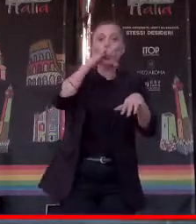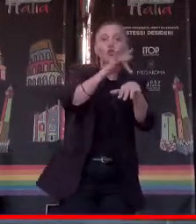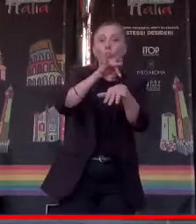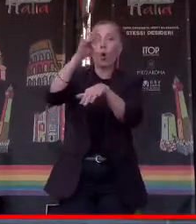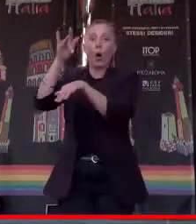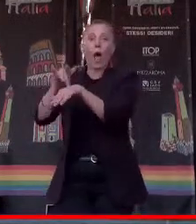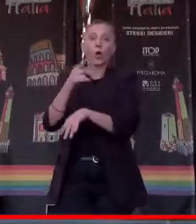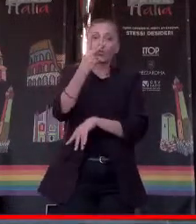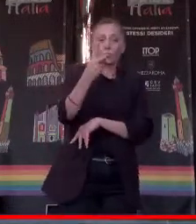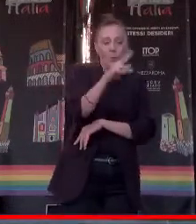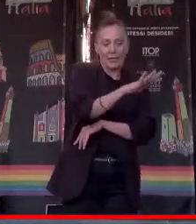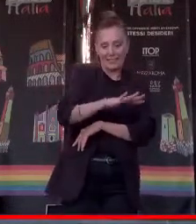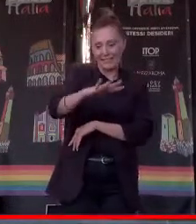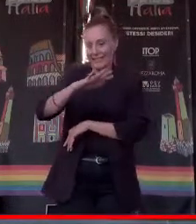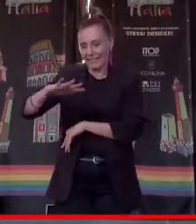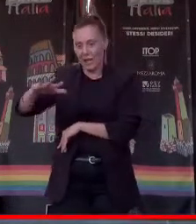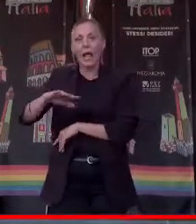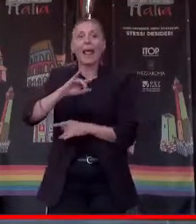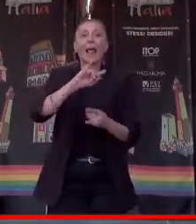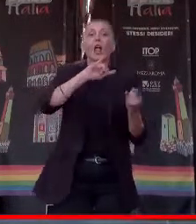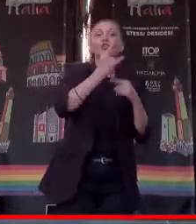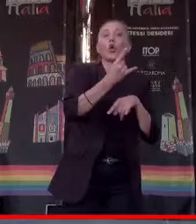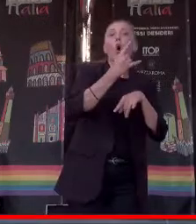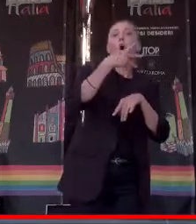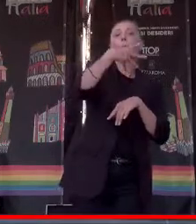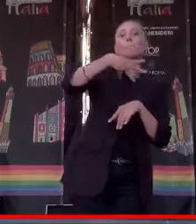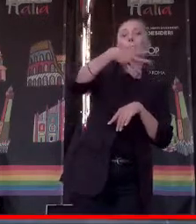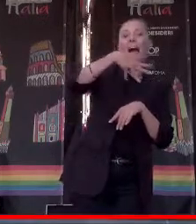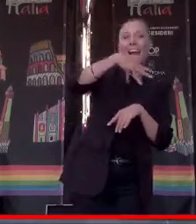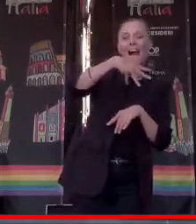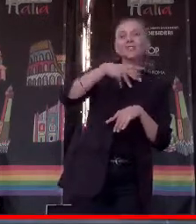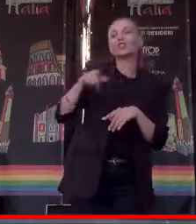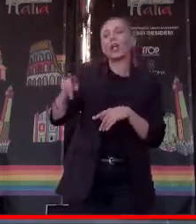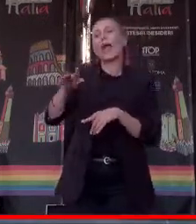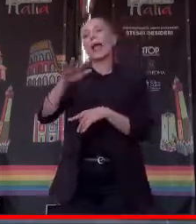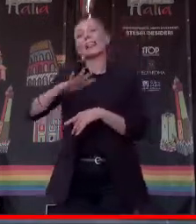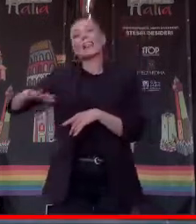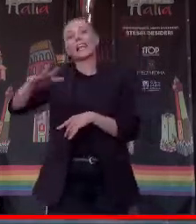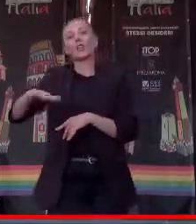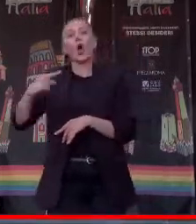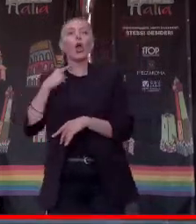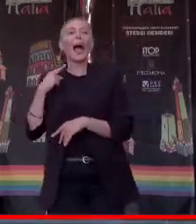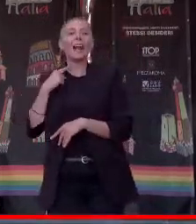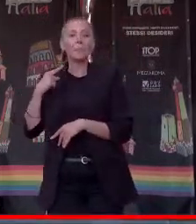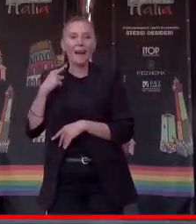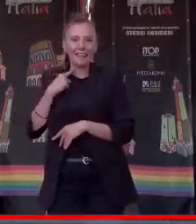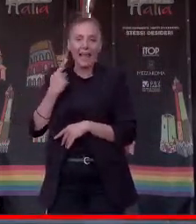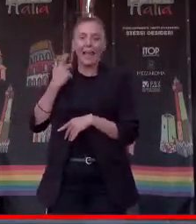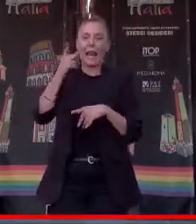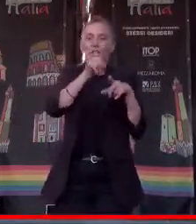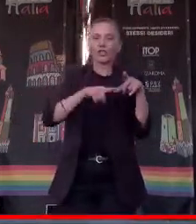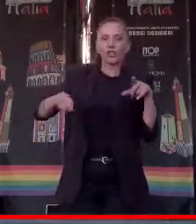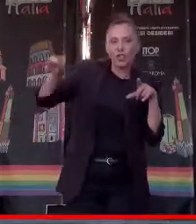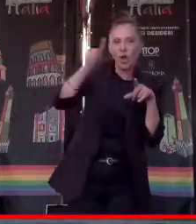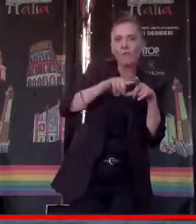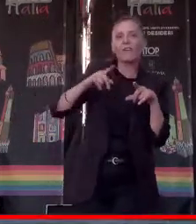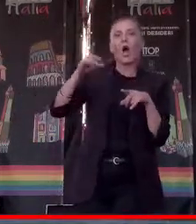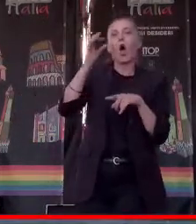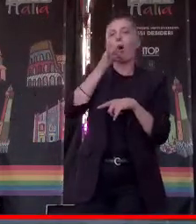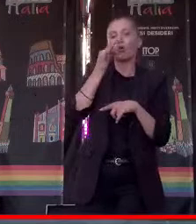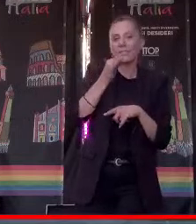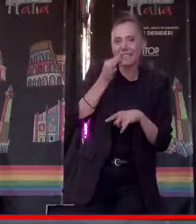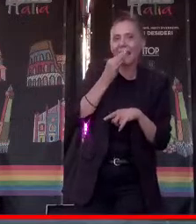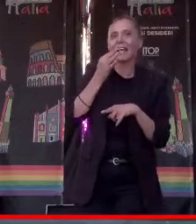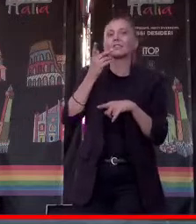fondamentalmente, il territorio di Tormarancia e il territorio di Garbatella, circonvallazione Ostiense, via Ignazio Persico,